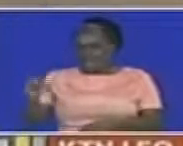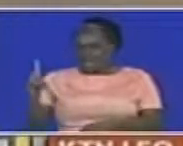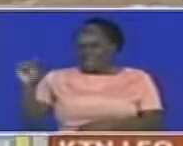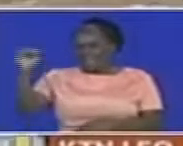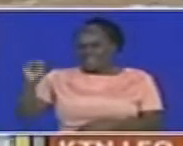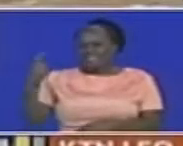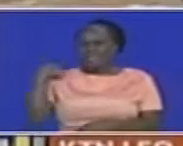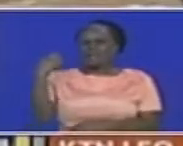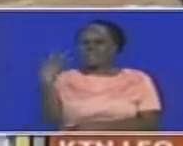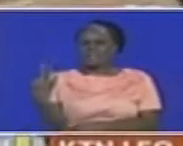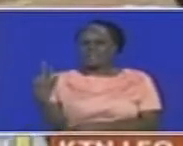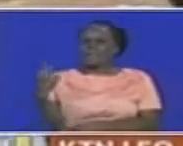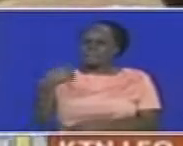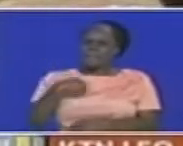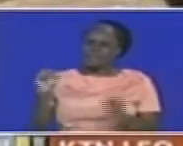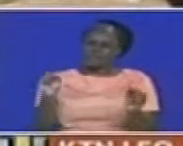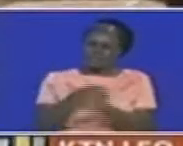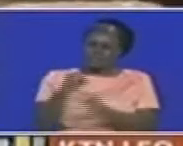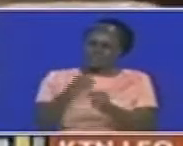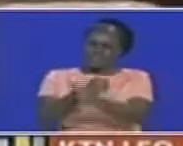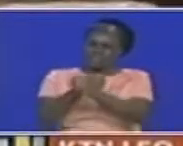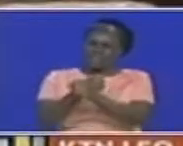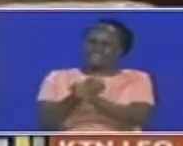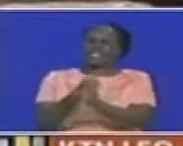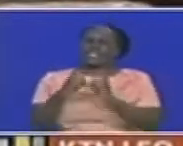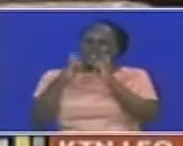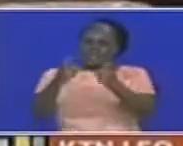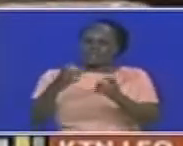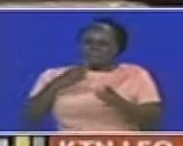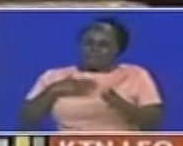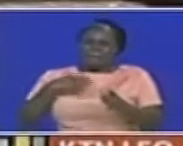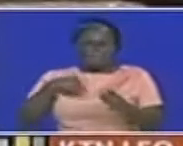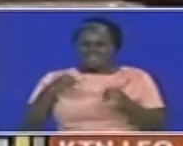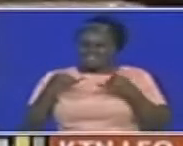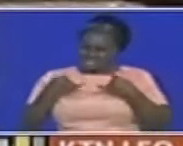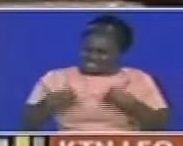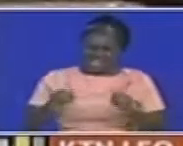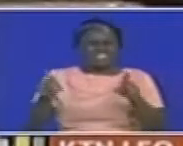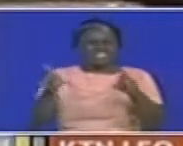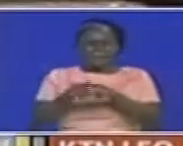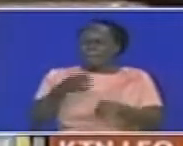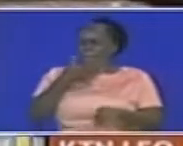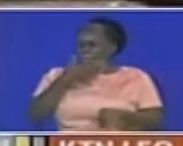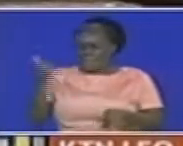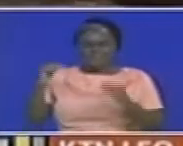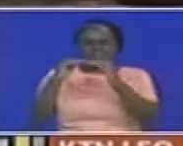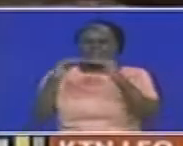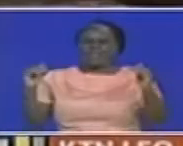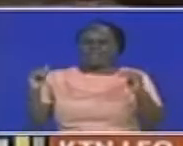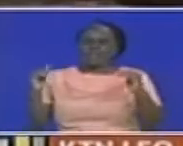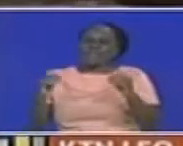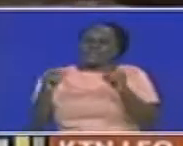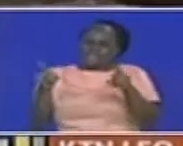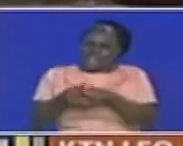watatu. Kawaje sikuweza ku defend my title, naona tu nimejaribu to my best level, kwa sababu hata naye huyo